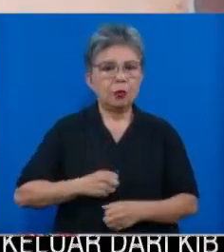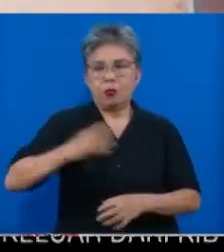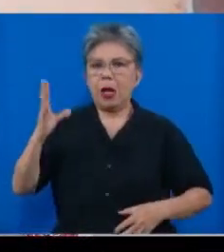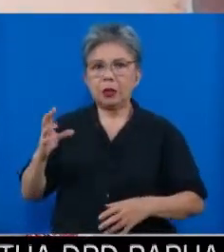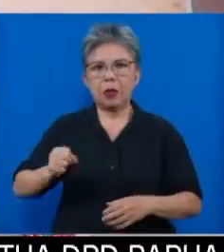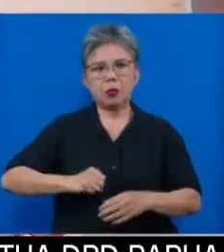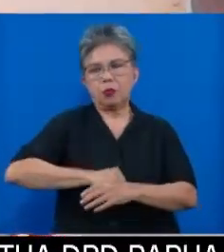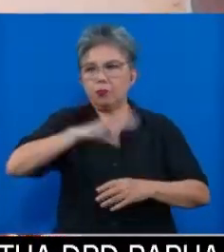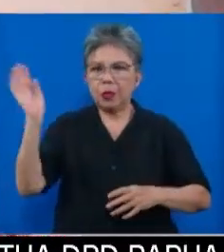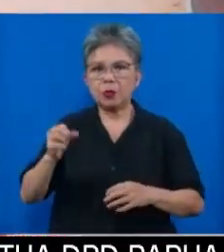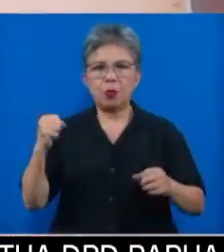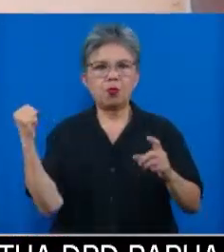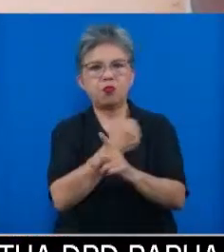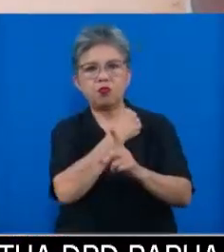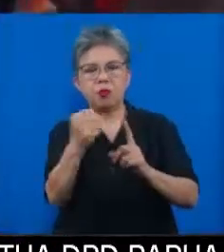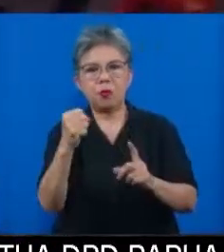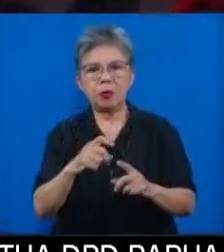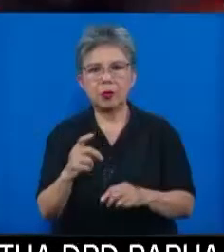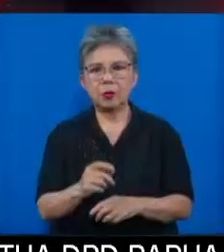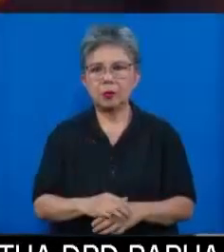membalas, maka terjadilah kejadian tersebut.